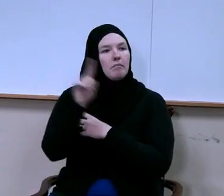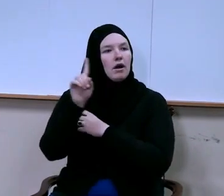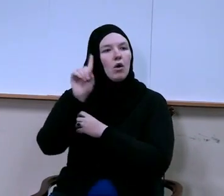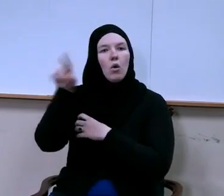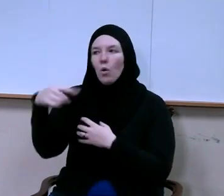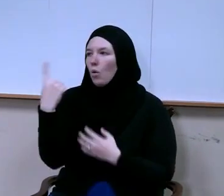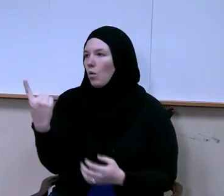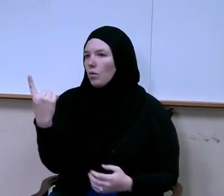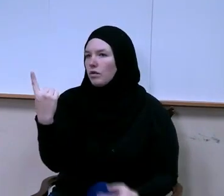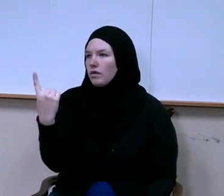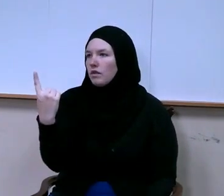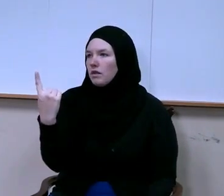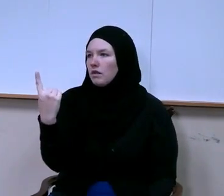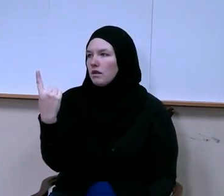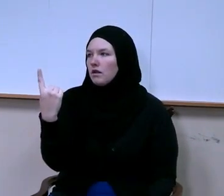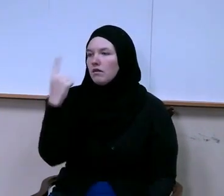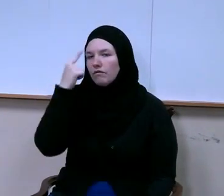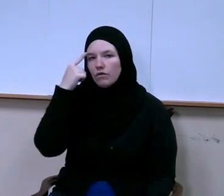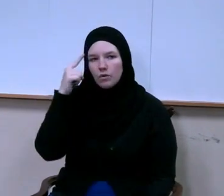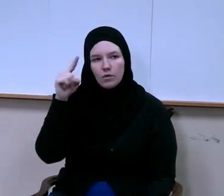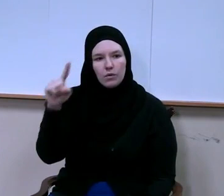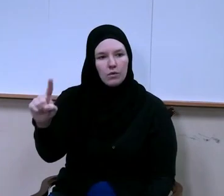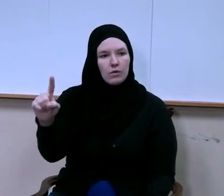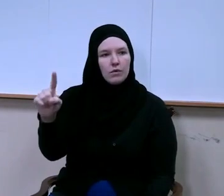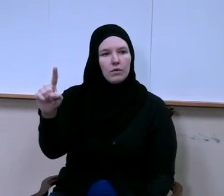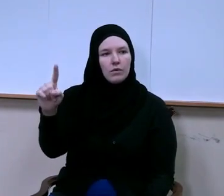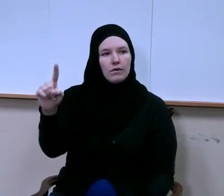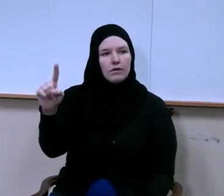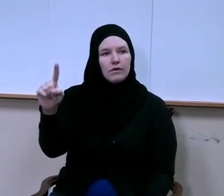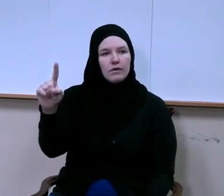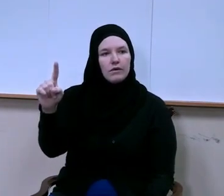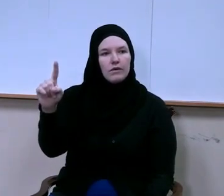But only for الغرور.